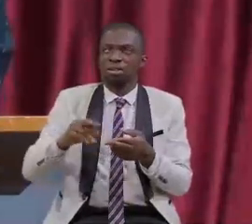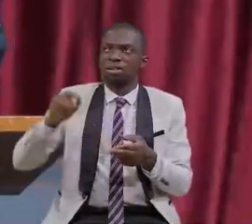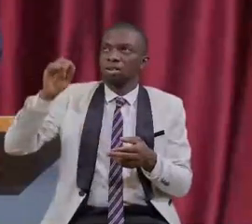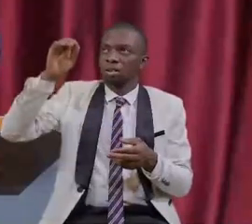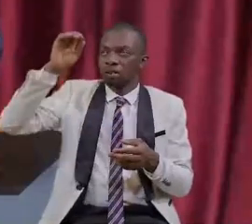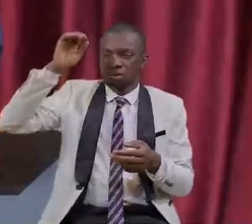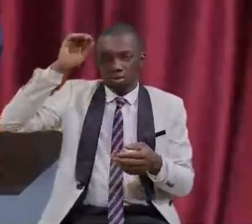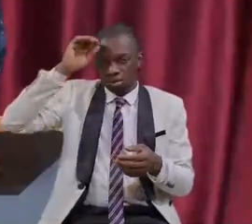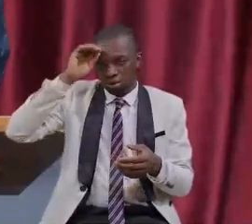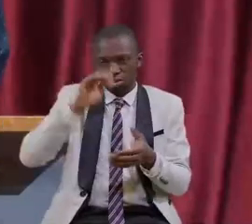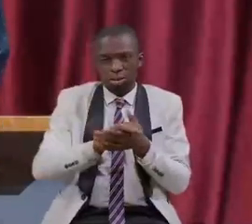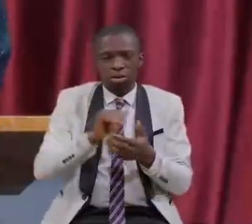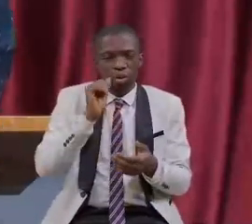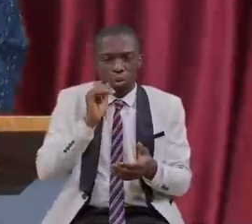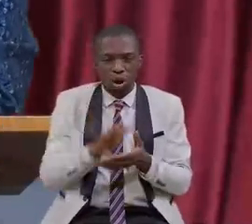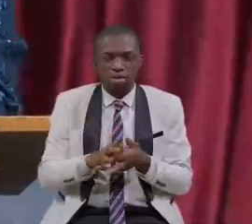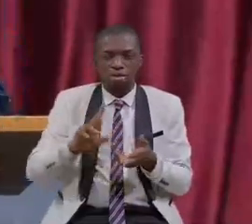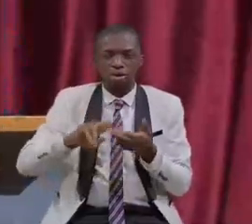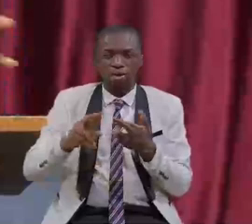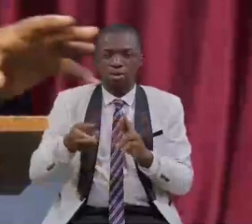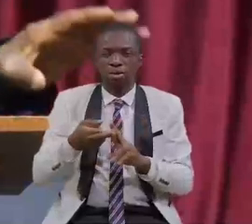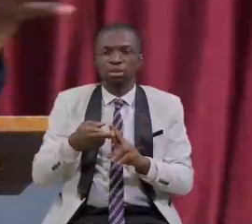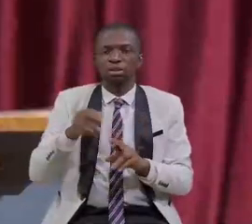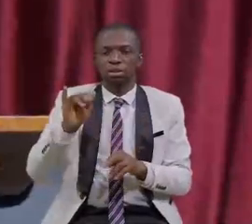La relation entre l'époux et l'épouse, oui.